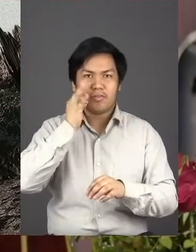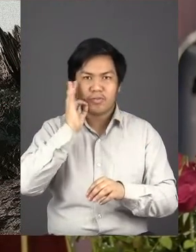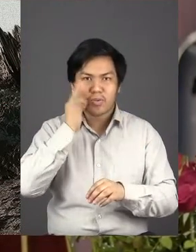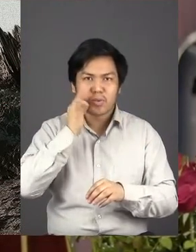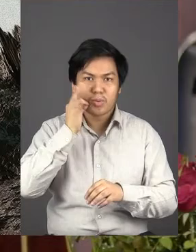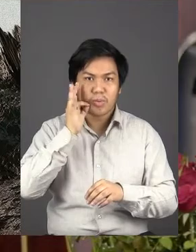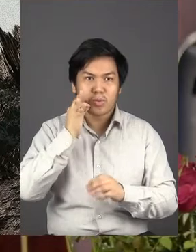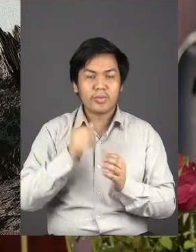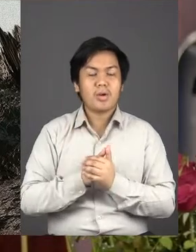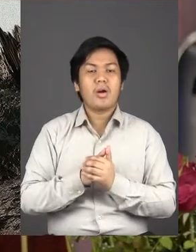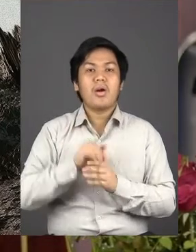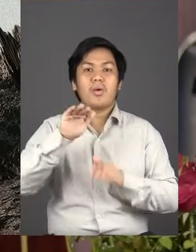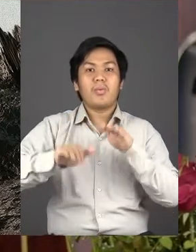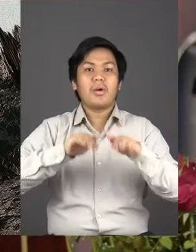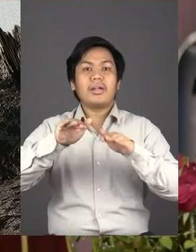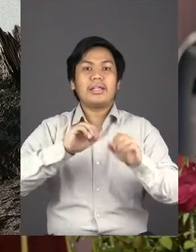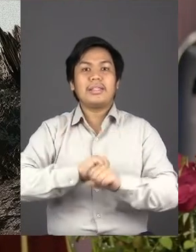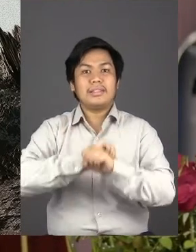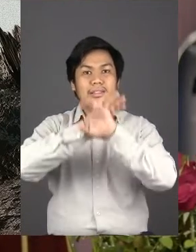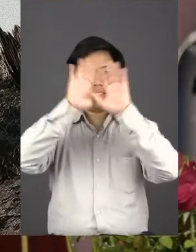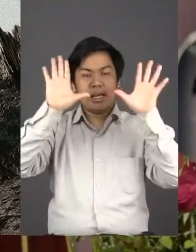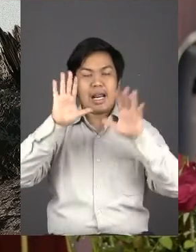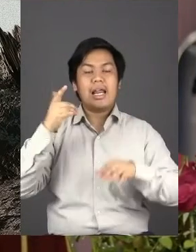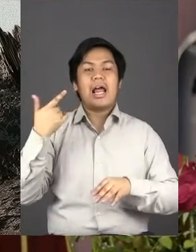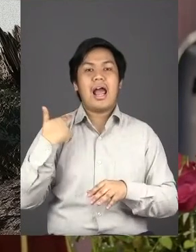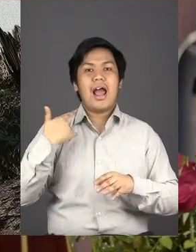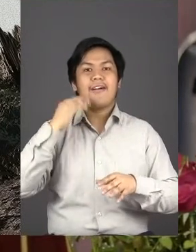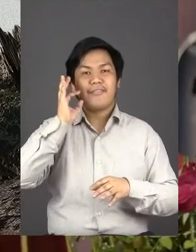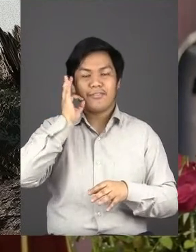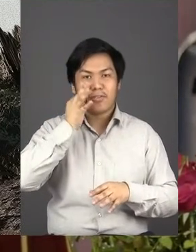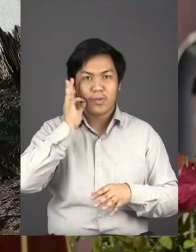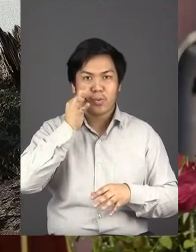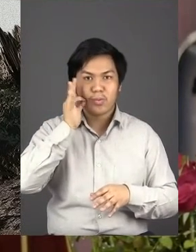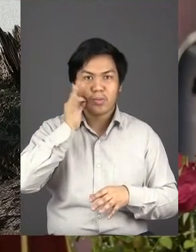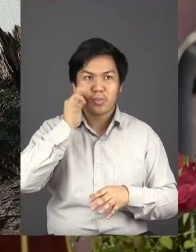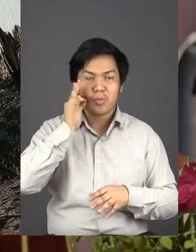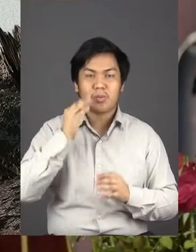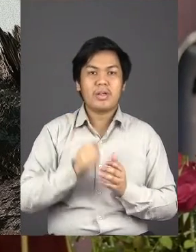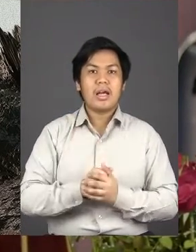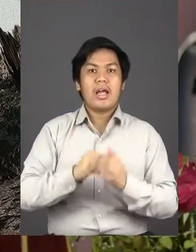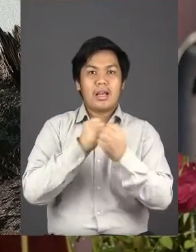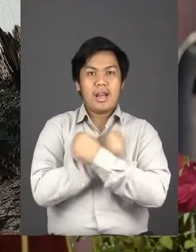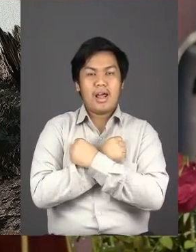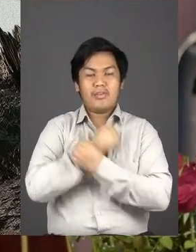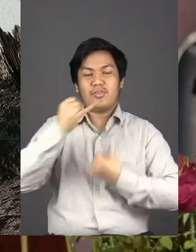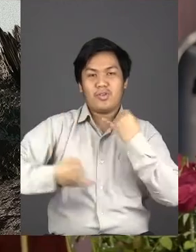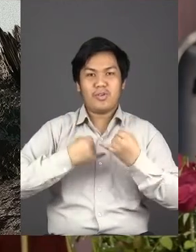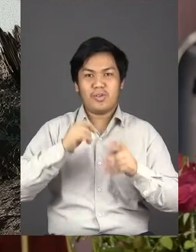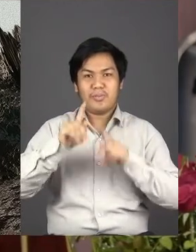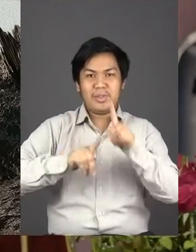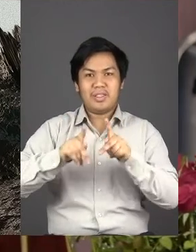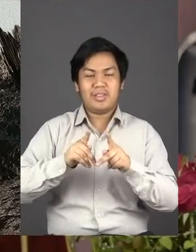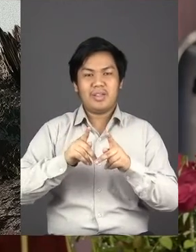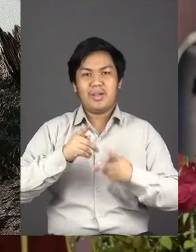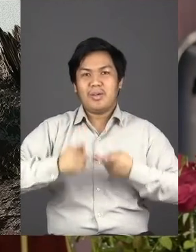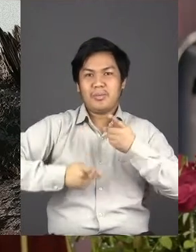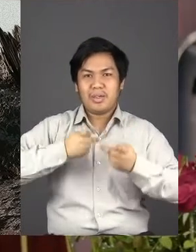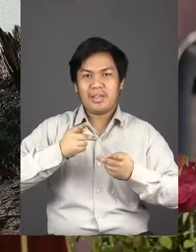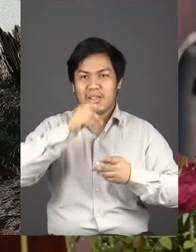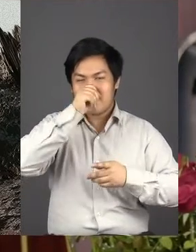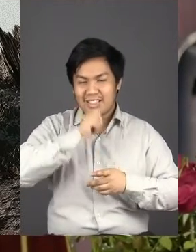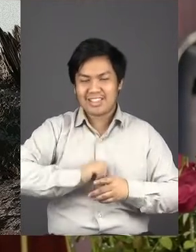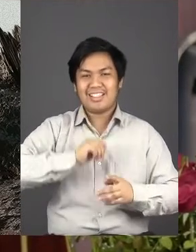So, yung paglakad sa liwanag may fruit. No? Love, joy, peace, patience, kindness. Galatians